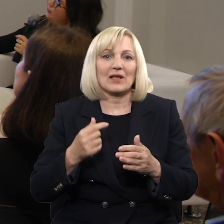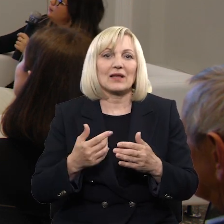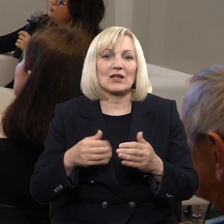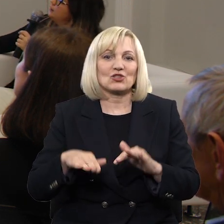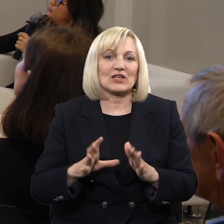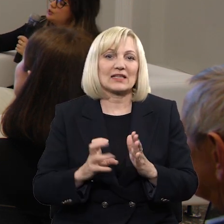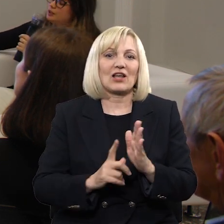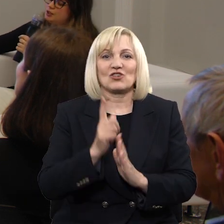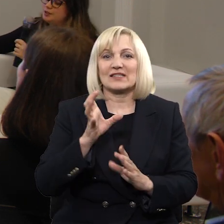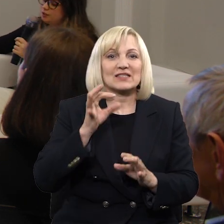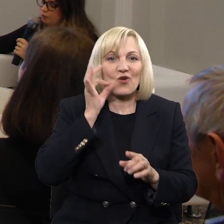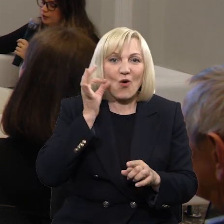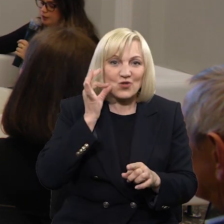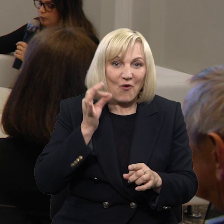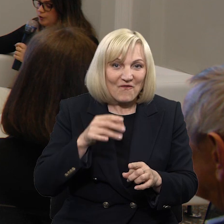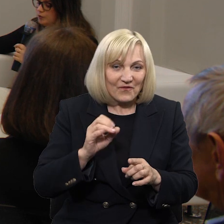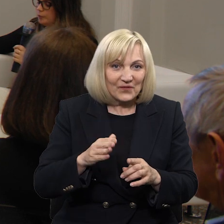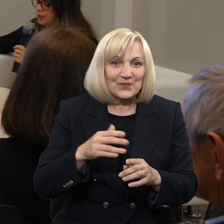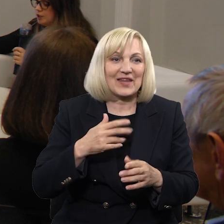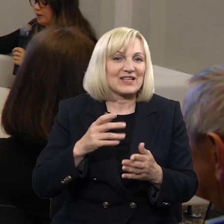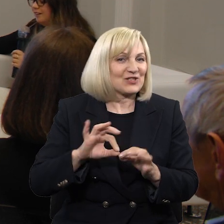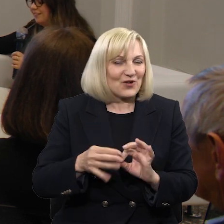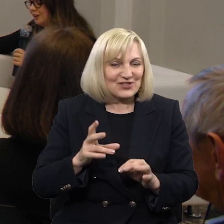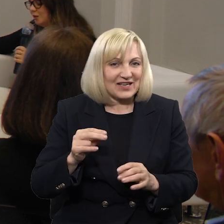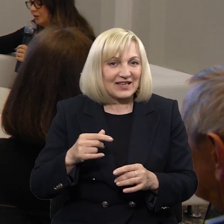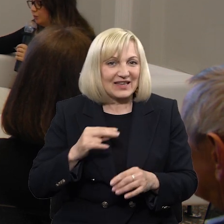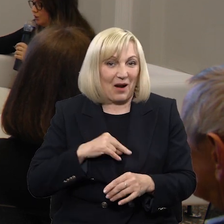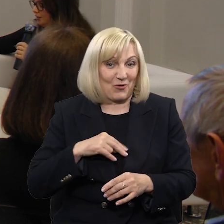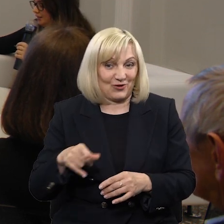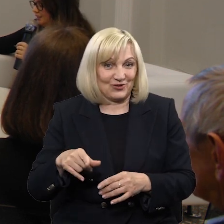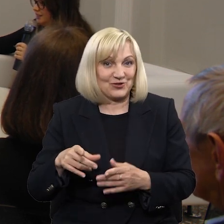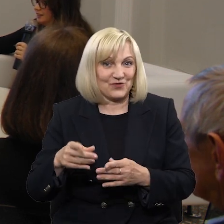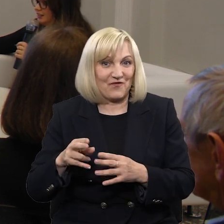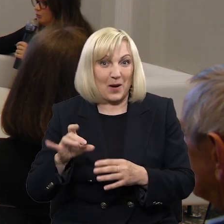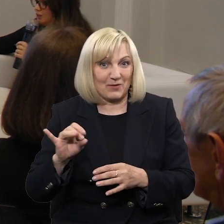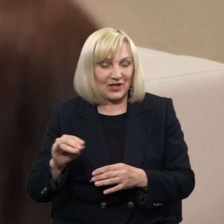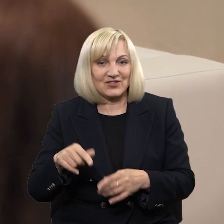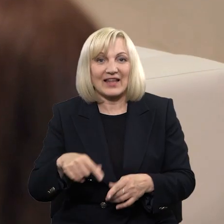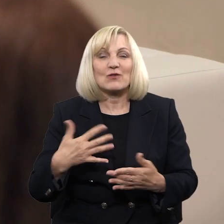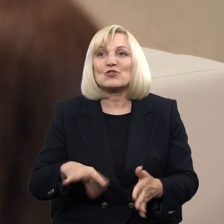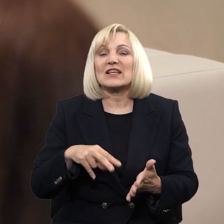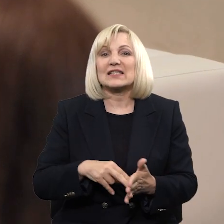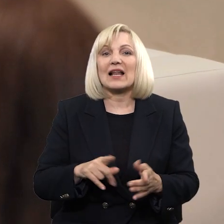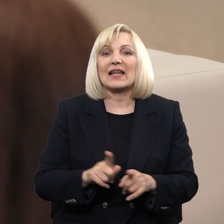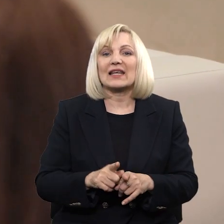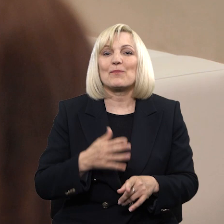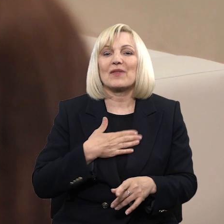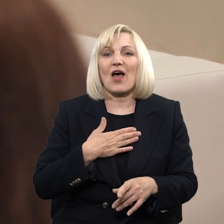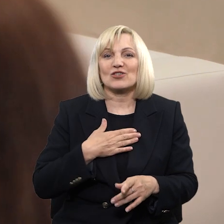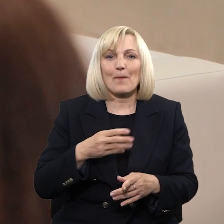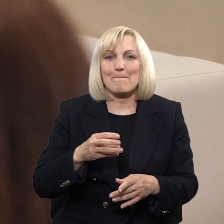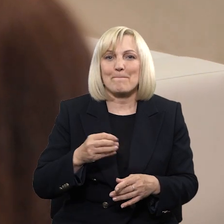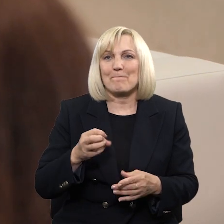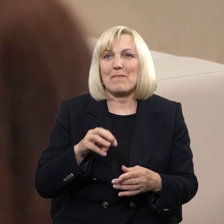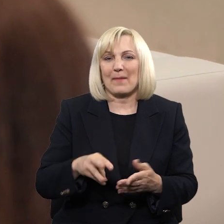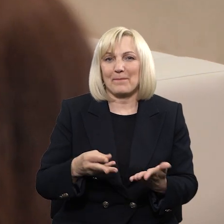котов сложно не начать с котов когда ты работаешь в Эрмитаже потому что они стали таким же мне кажется уже мемом